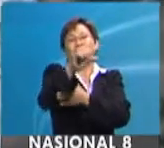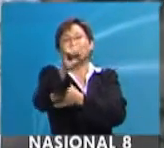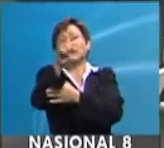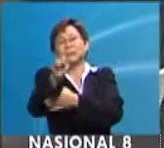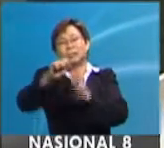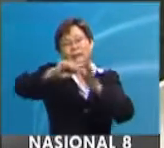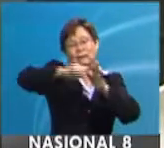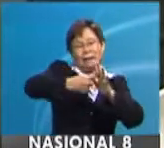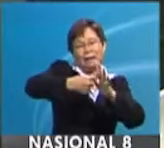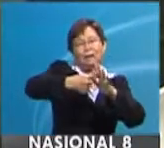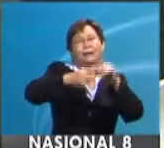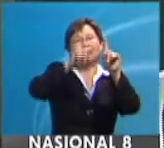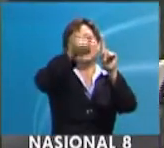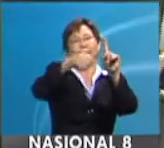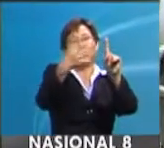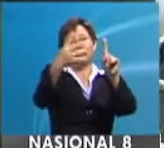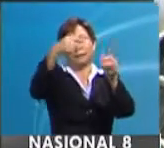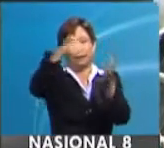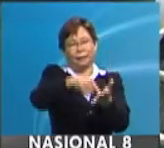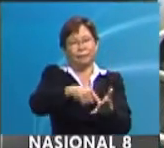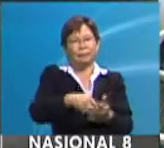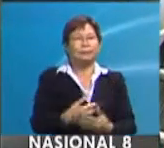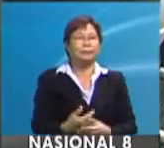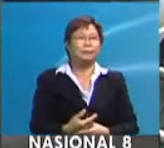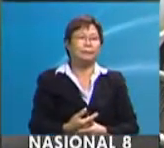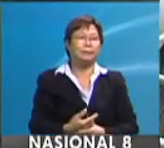dikuatkuasakan 1 April